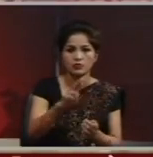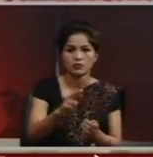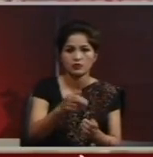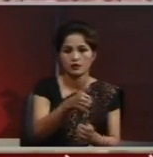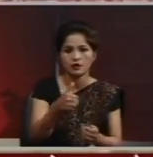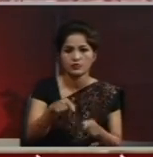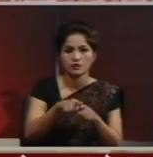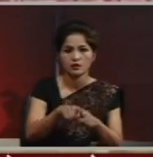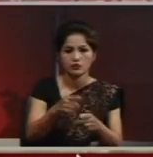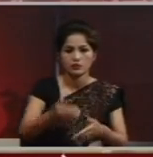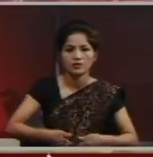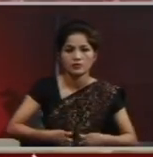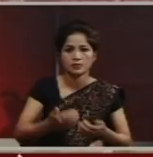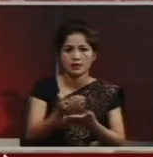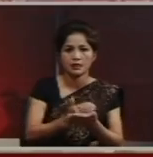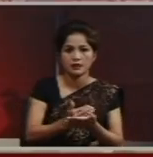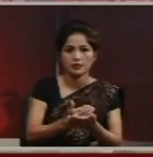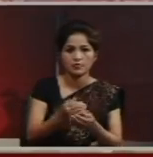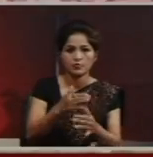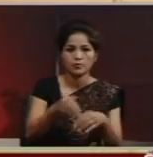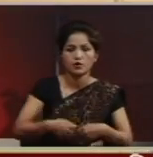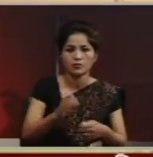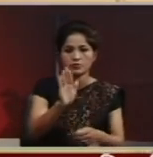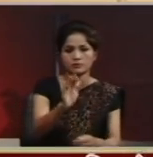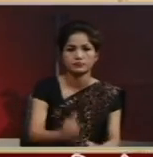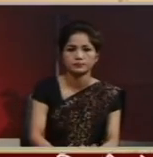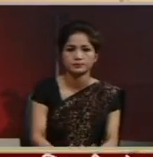राम्ररी तिलकोत्सव कार्यक्रम सहित विवाह पञ्चमी मनाउनेछु।